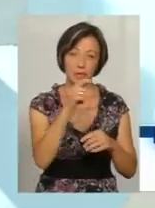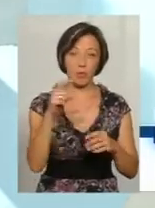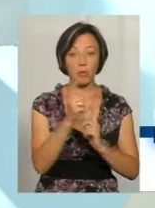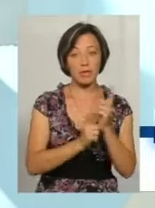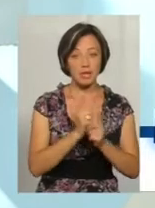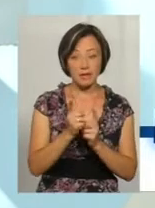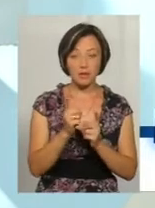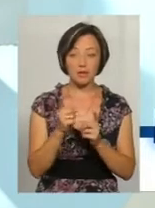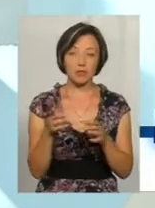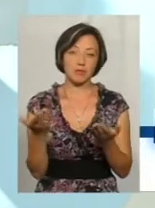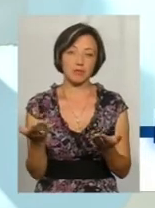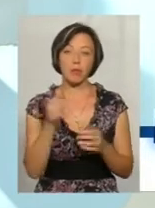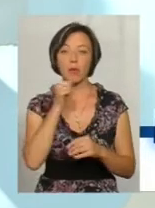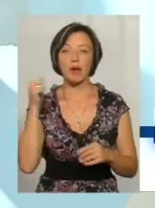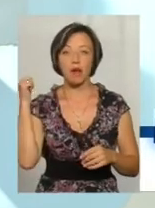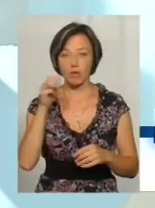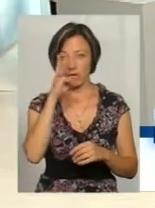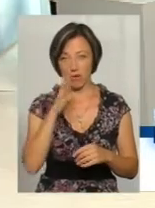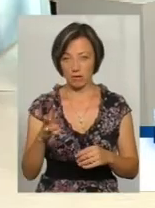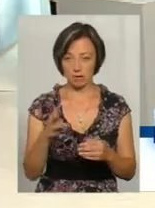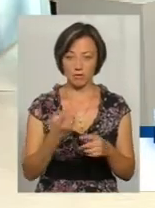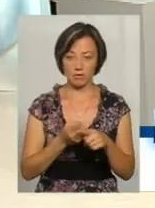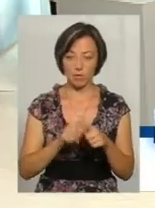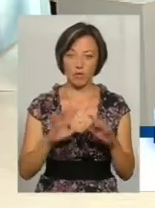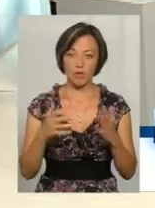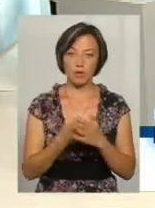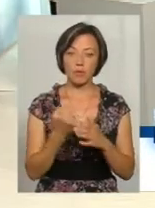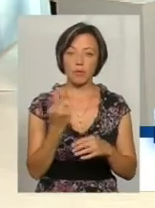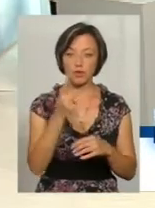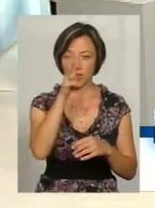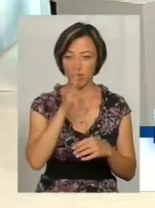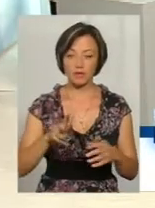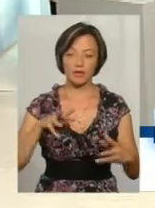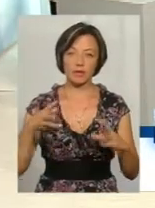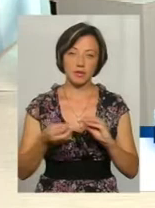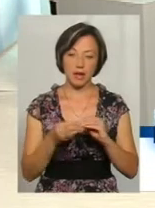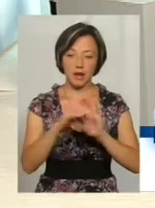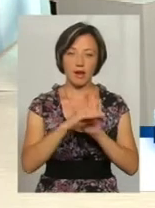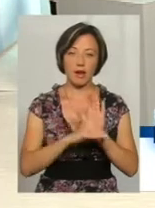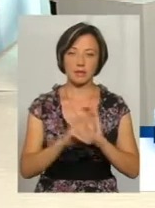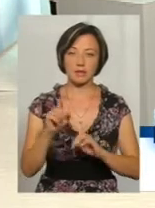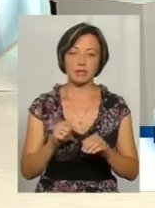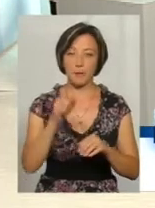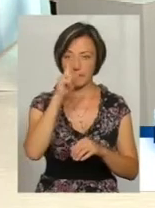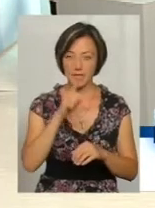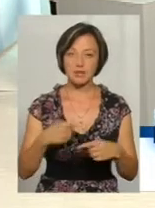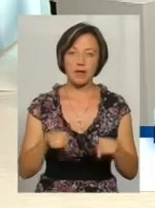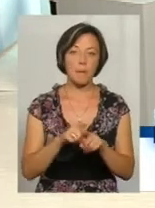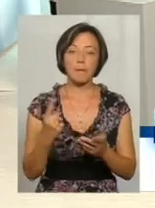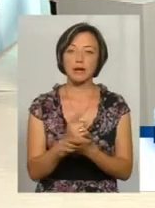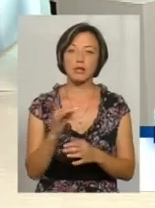помінявся відносно до попереднього кварталу було, в даному випадку, до першого кварталу, і виведений був рейтинг за місяць. Перший раз таке